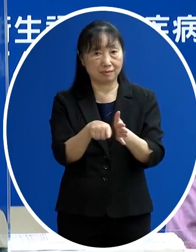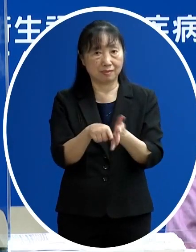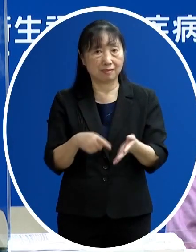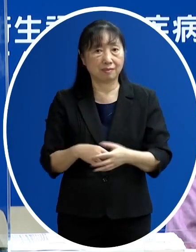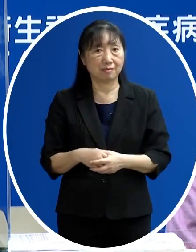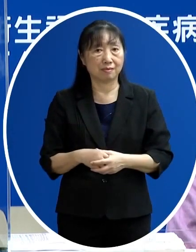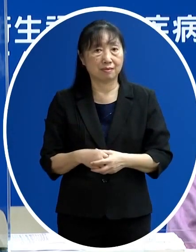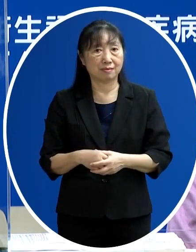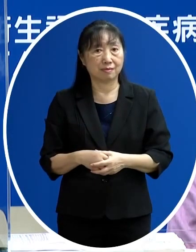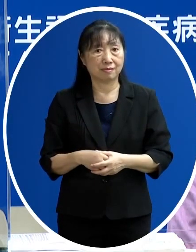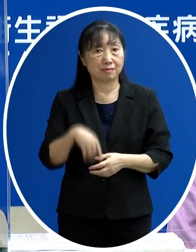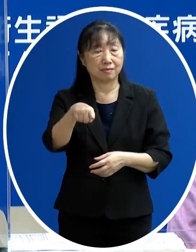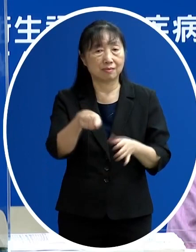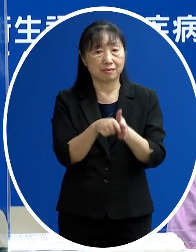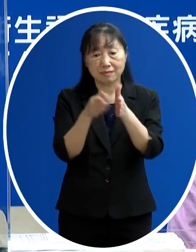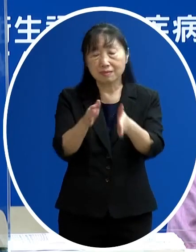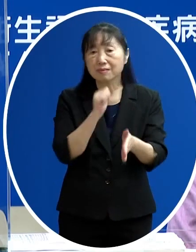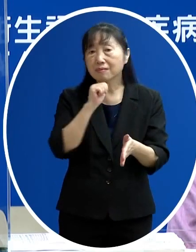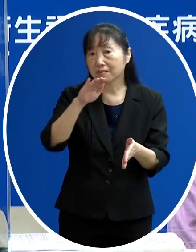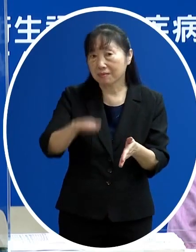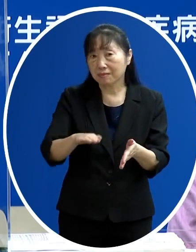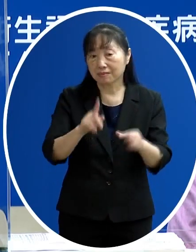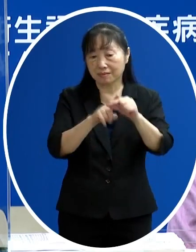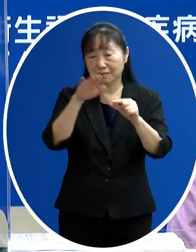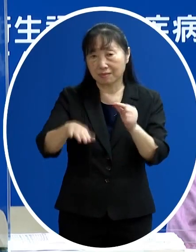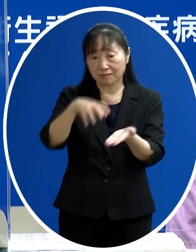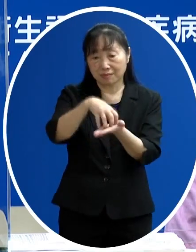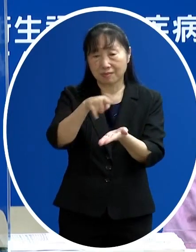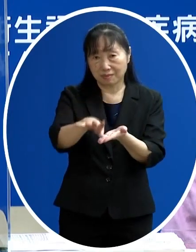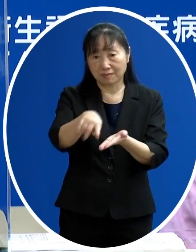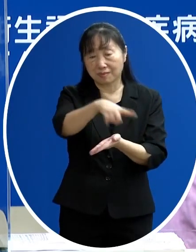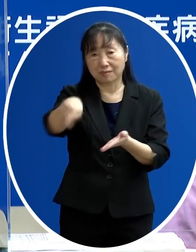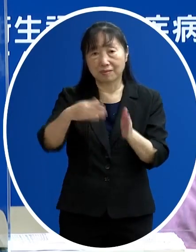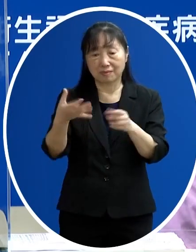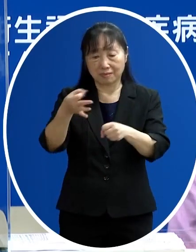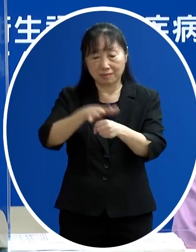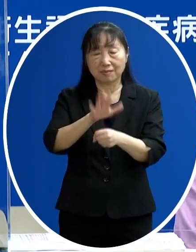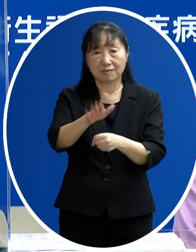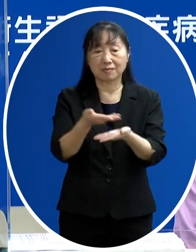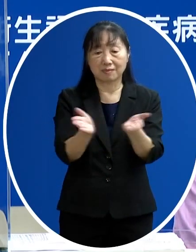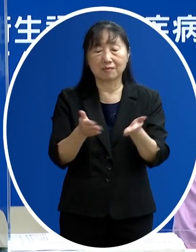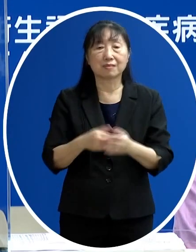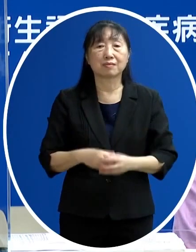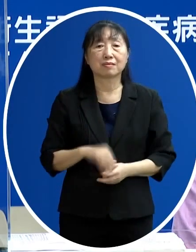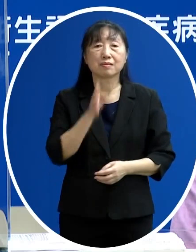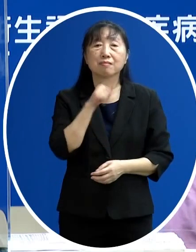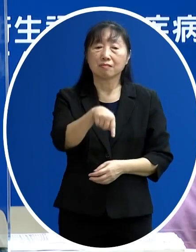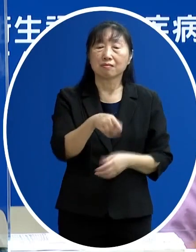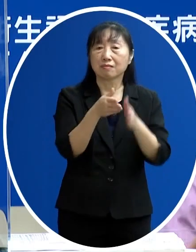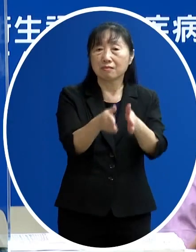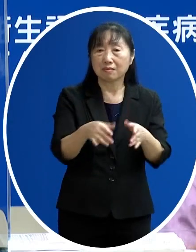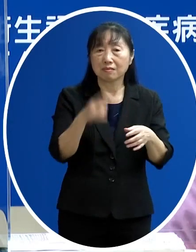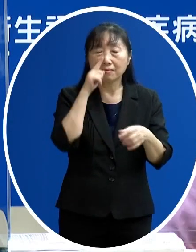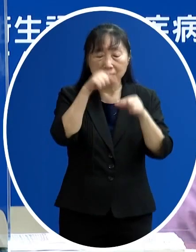发一个这个低收跟中低收的一个补助的钱，但是这500块也是一